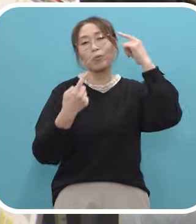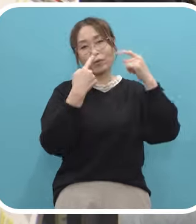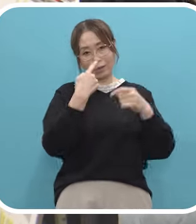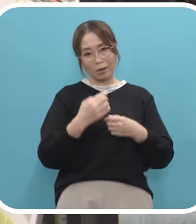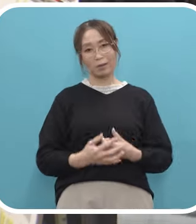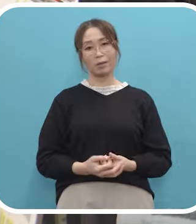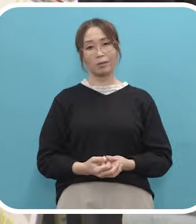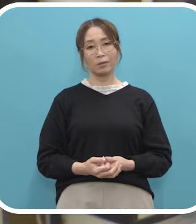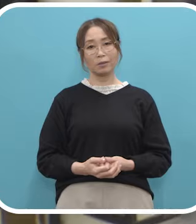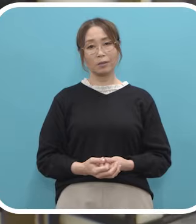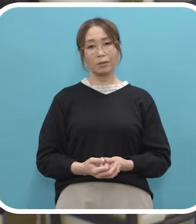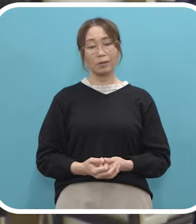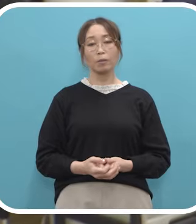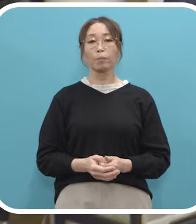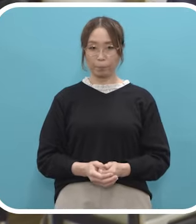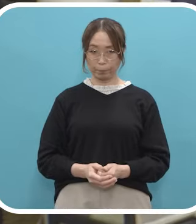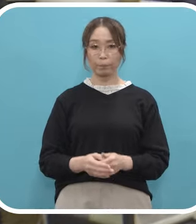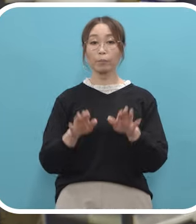というところから、